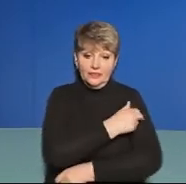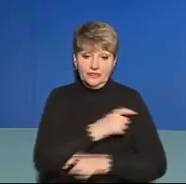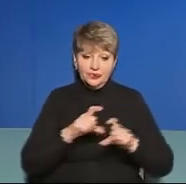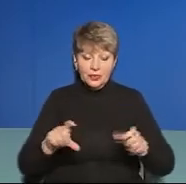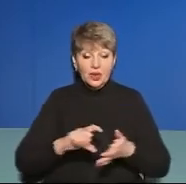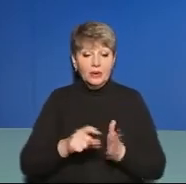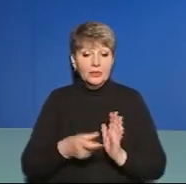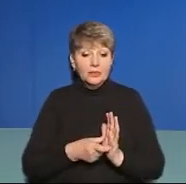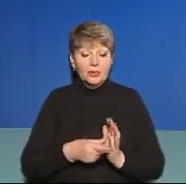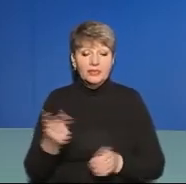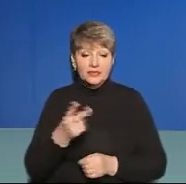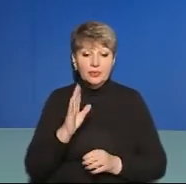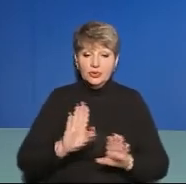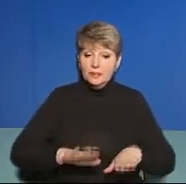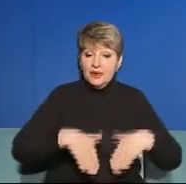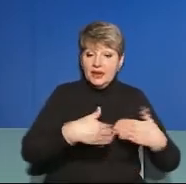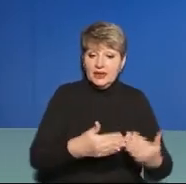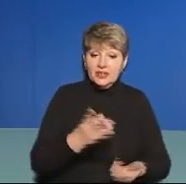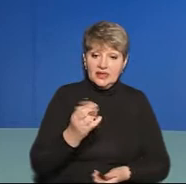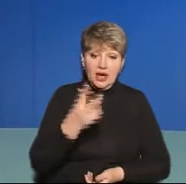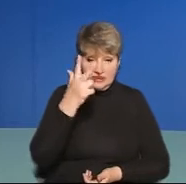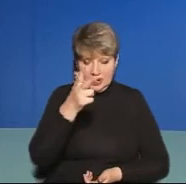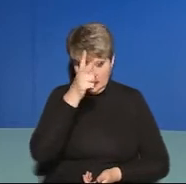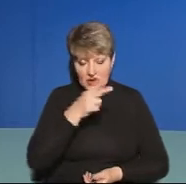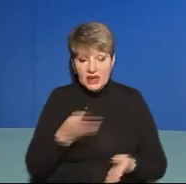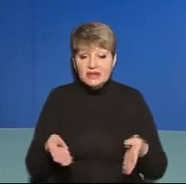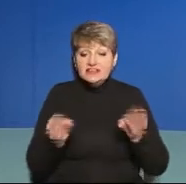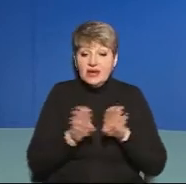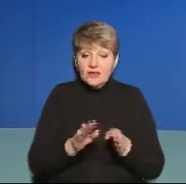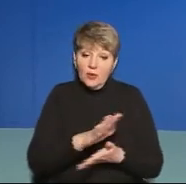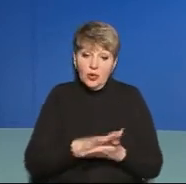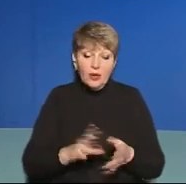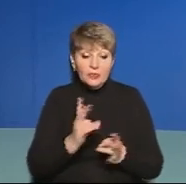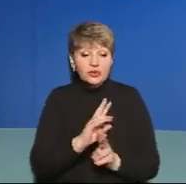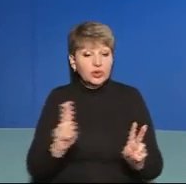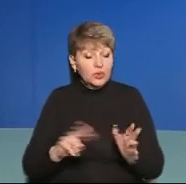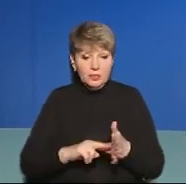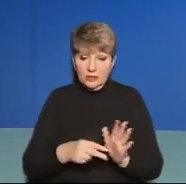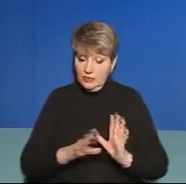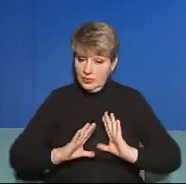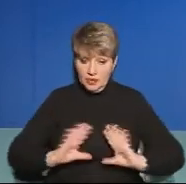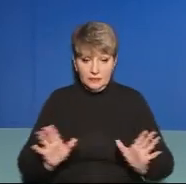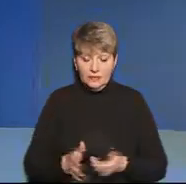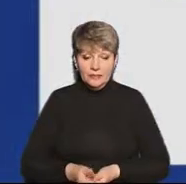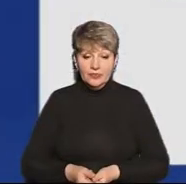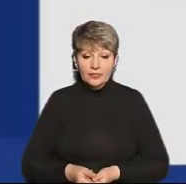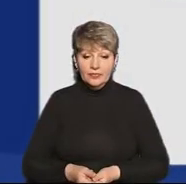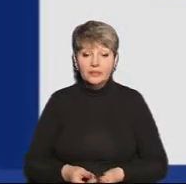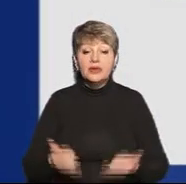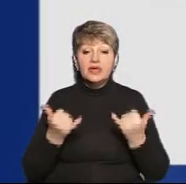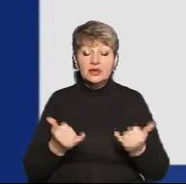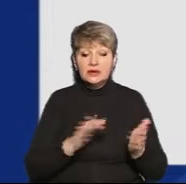номер 2 буде передано лише на 3 місяці. Закривати заклад у подальшому ніхто не планує.